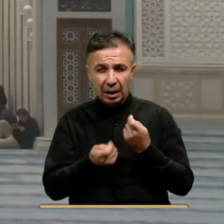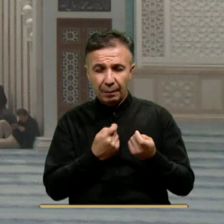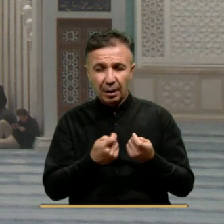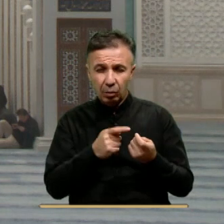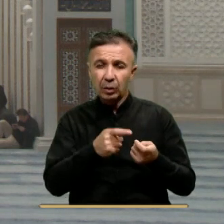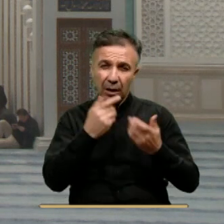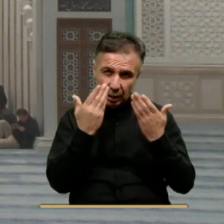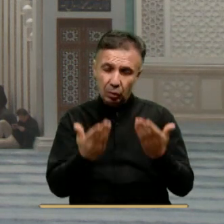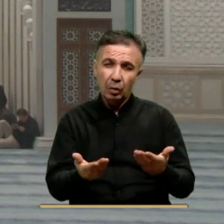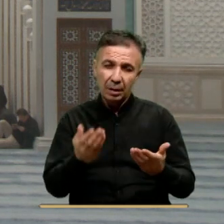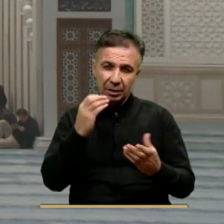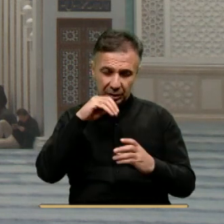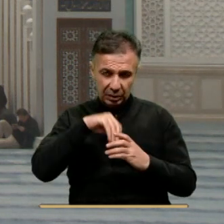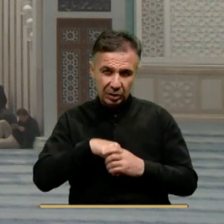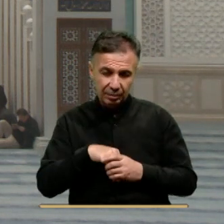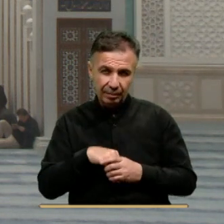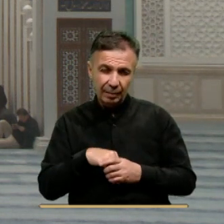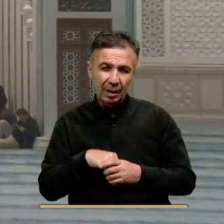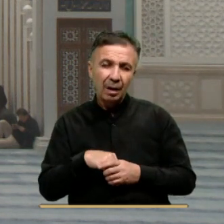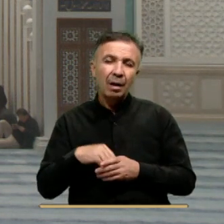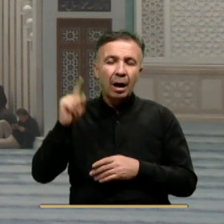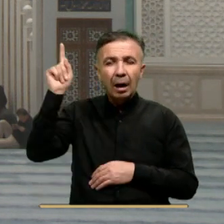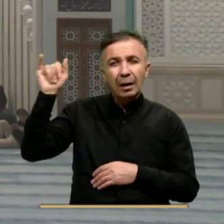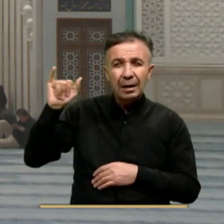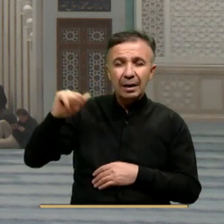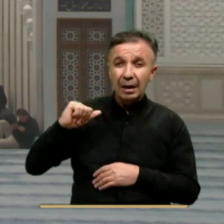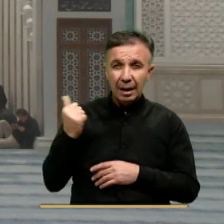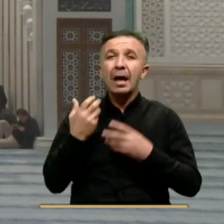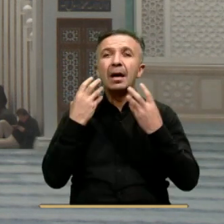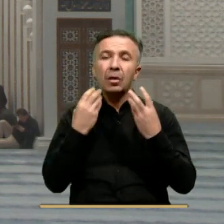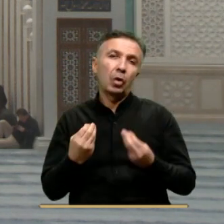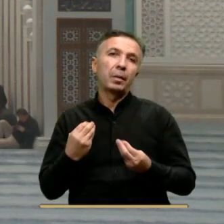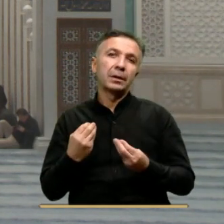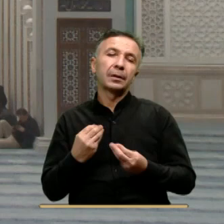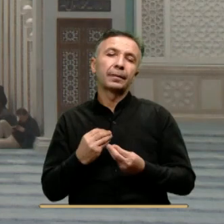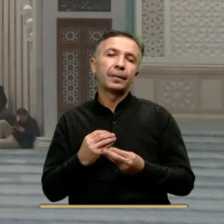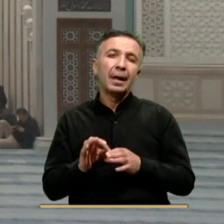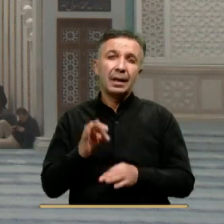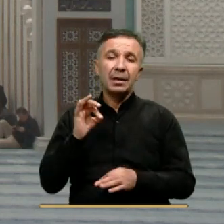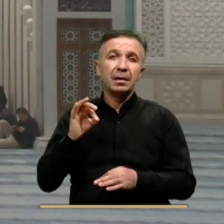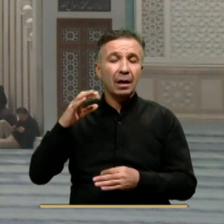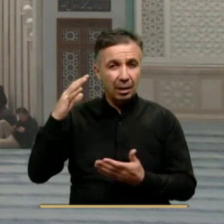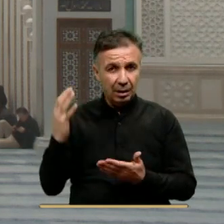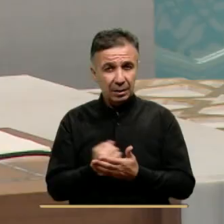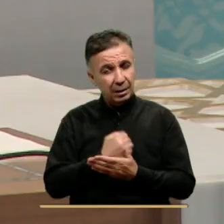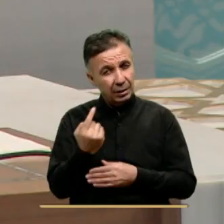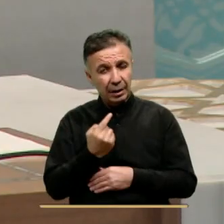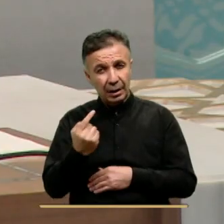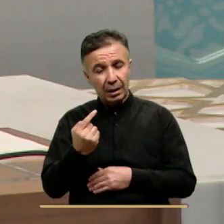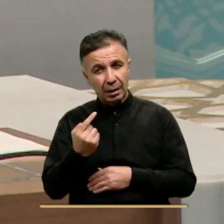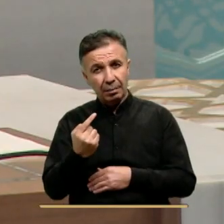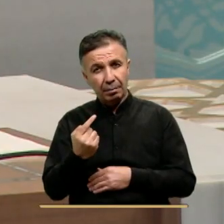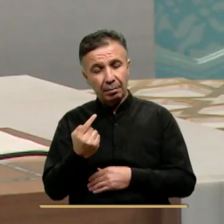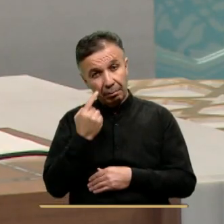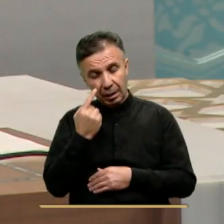makbul olması bunların hak katında değerli olması insanın kazancına bağlı haram